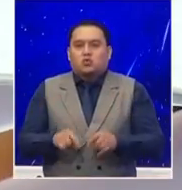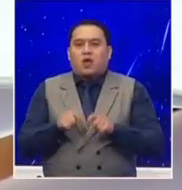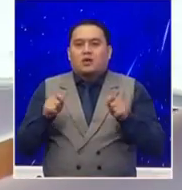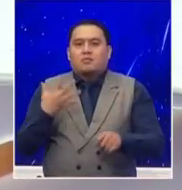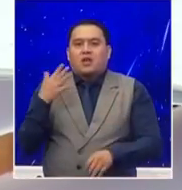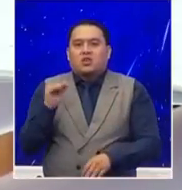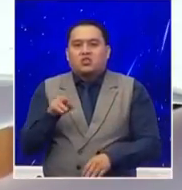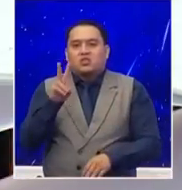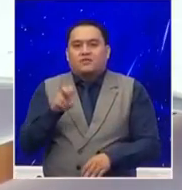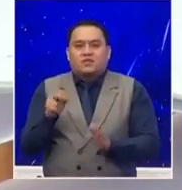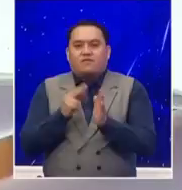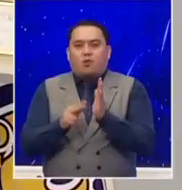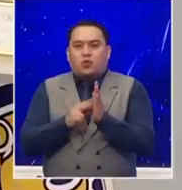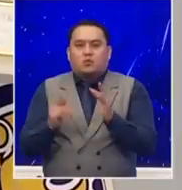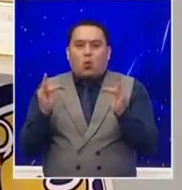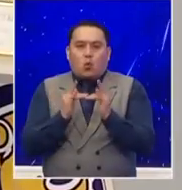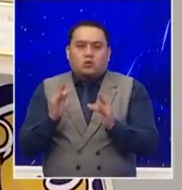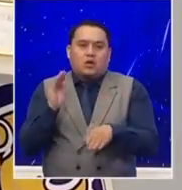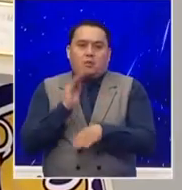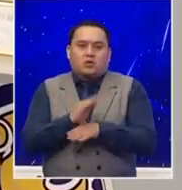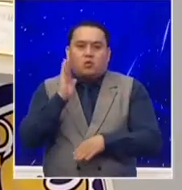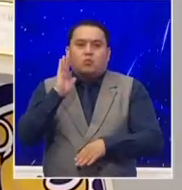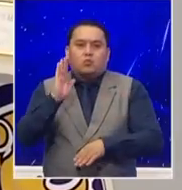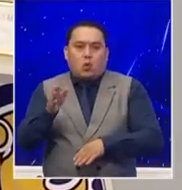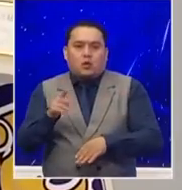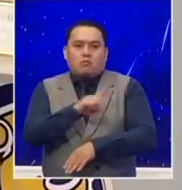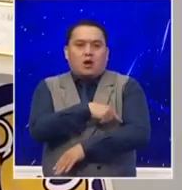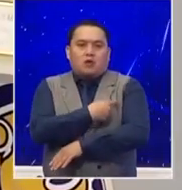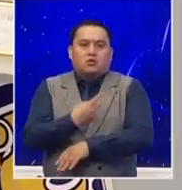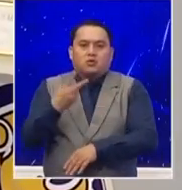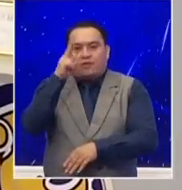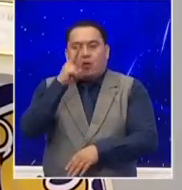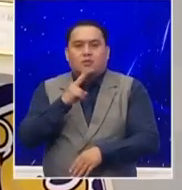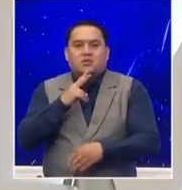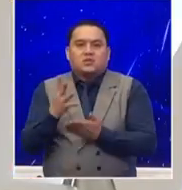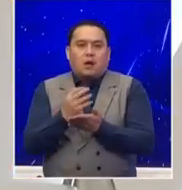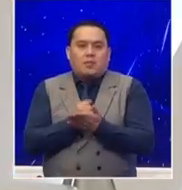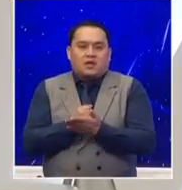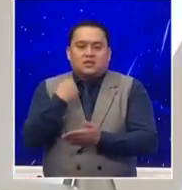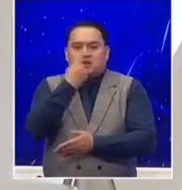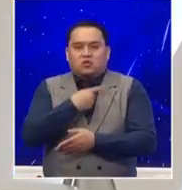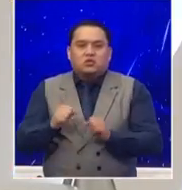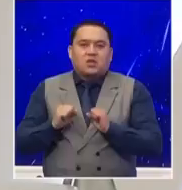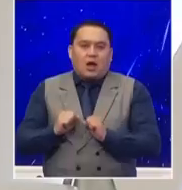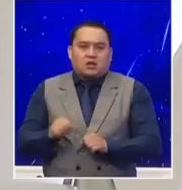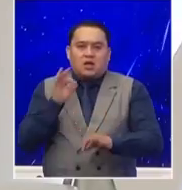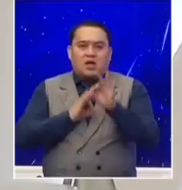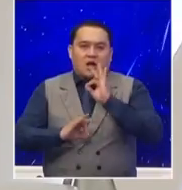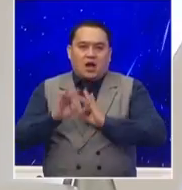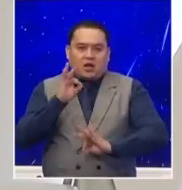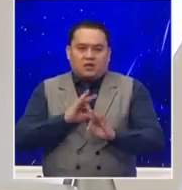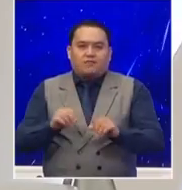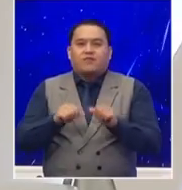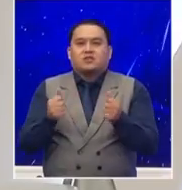развернуто 5280 коек. В больницах области имеется двухмесячный запас средств индивидуальной защиты и лекарственных